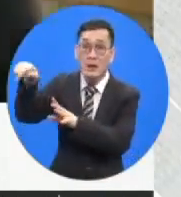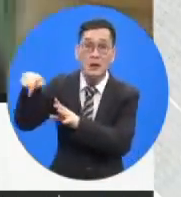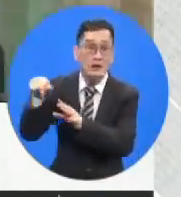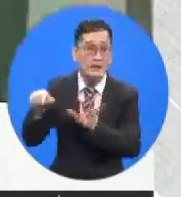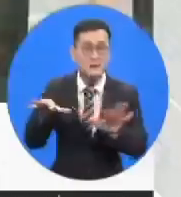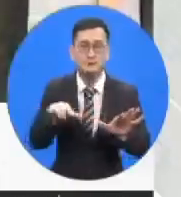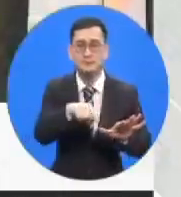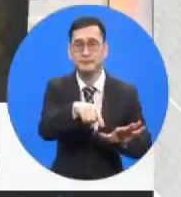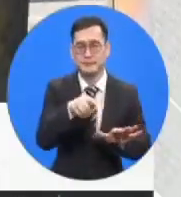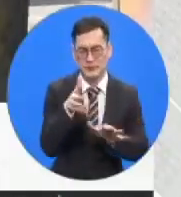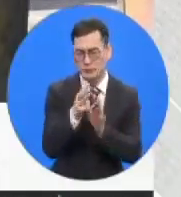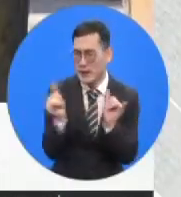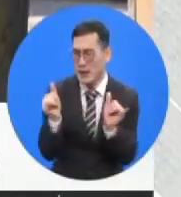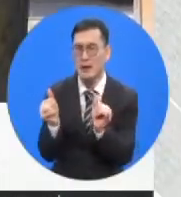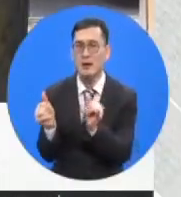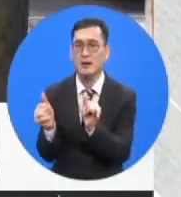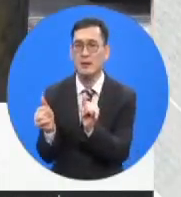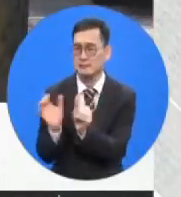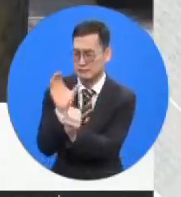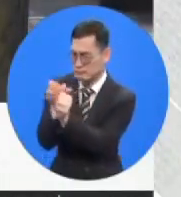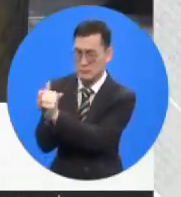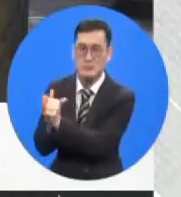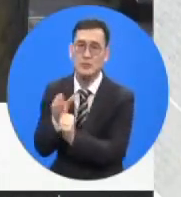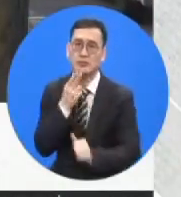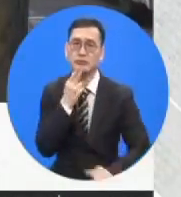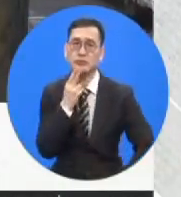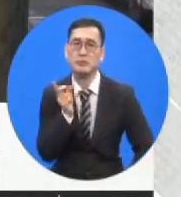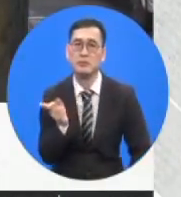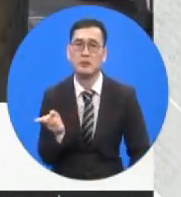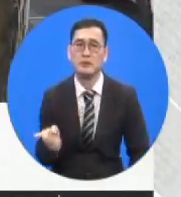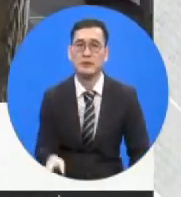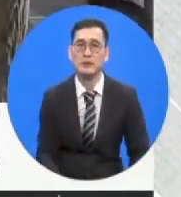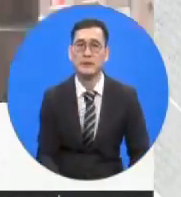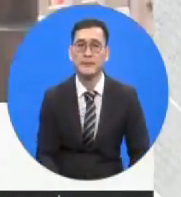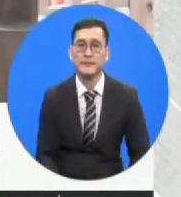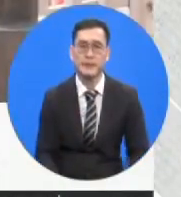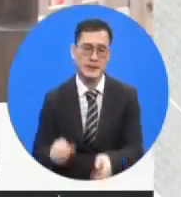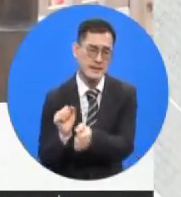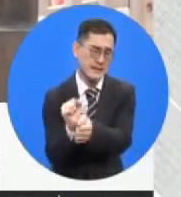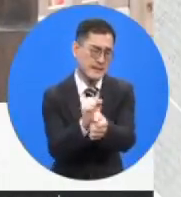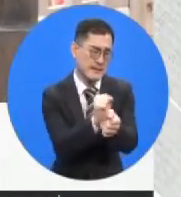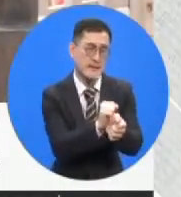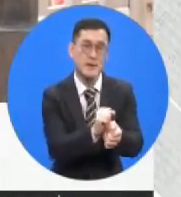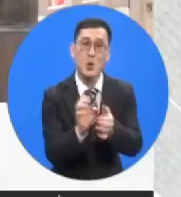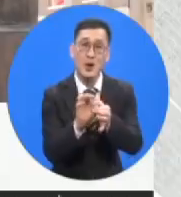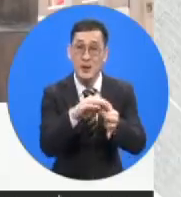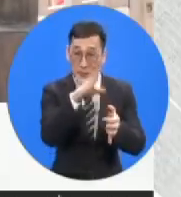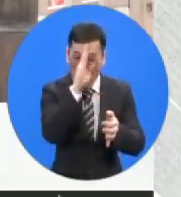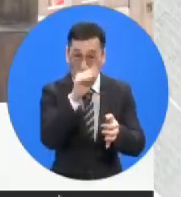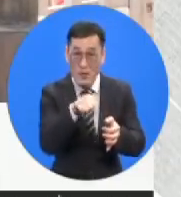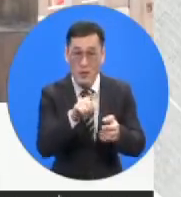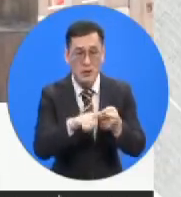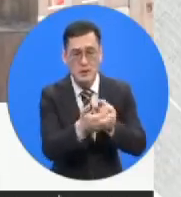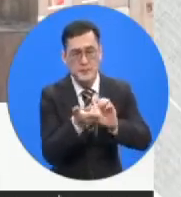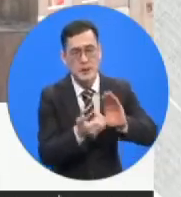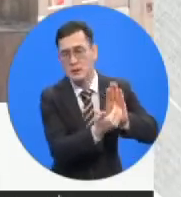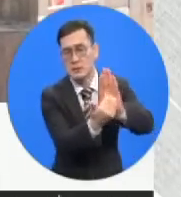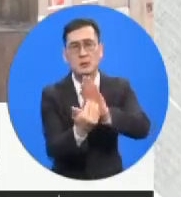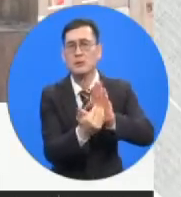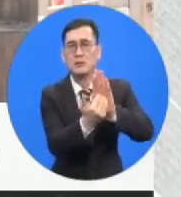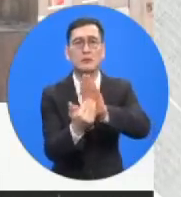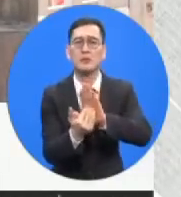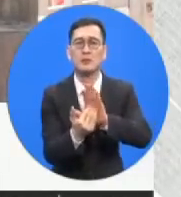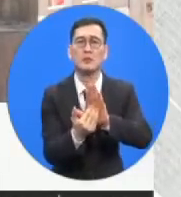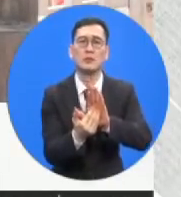새로운 감염원이 번지고 신종 바이러스를 포함한 이런 상황에 대처를 제대로 하겠느냐. 100대 국정과제라고